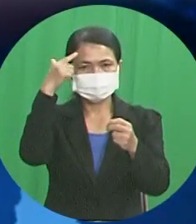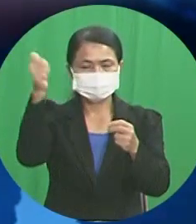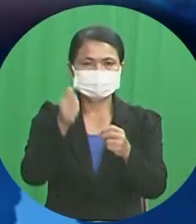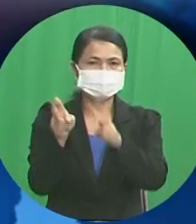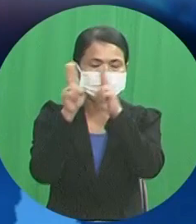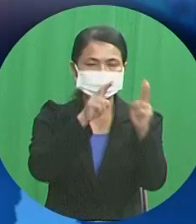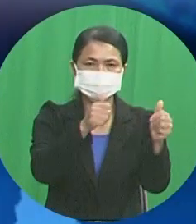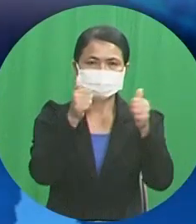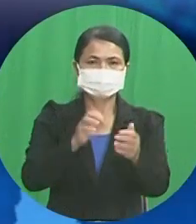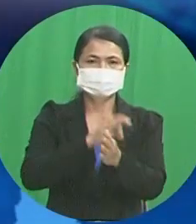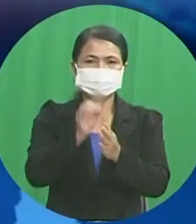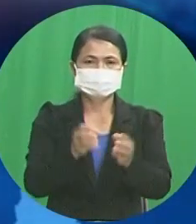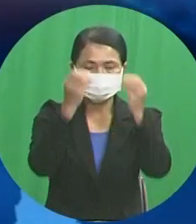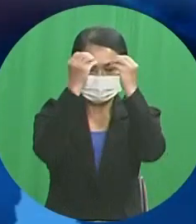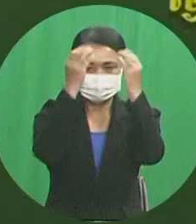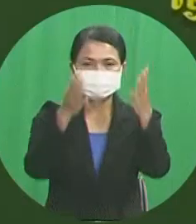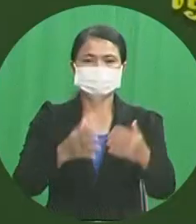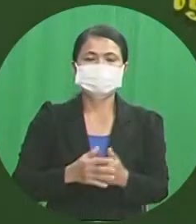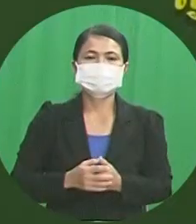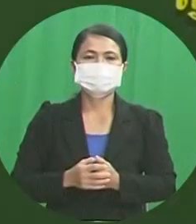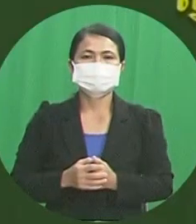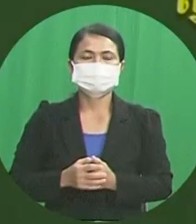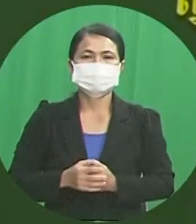កិច្ចល្អក្នុងវិស័យព័ត៌មាន